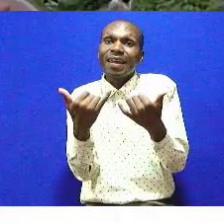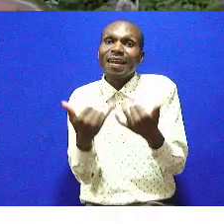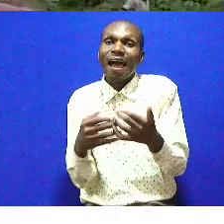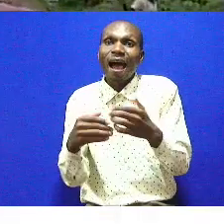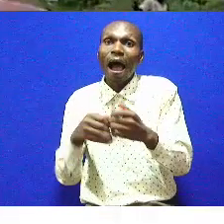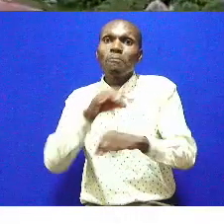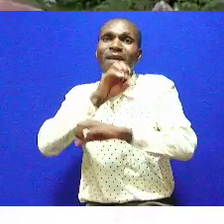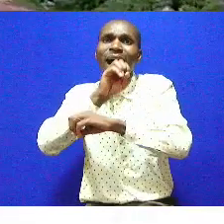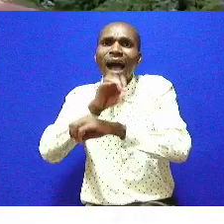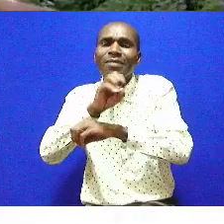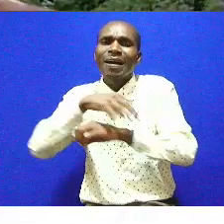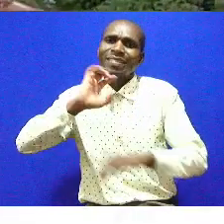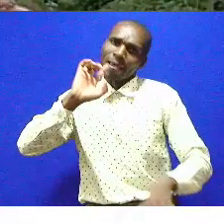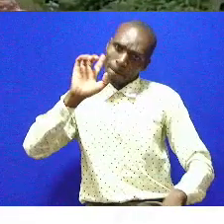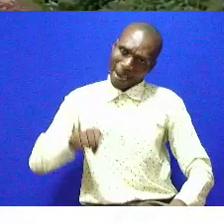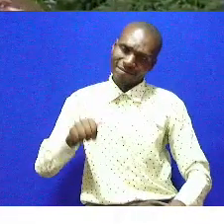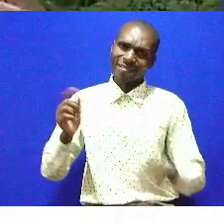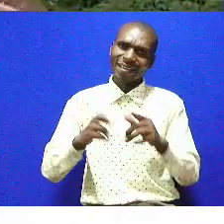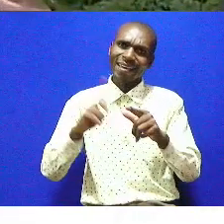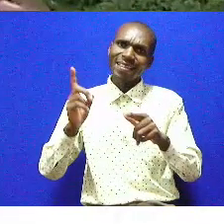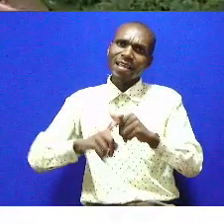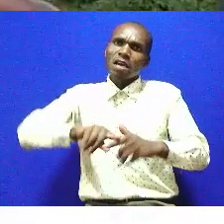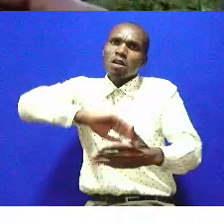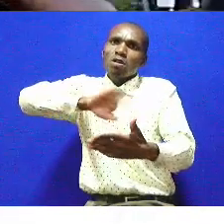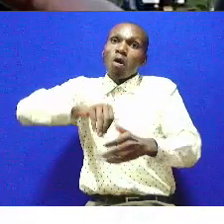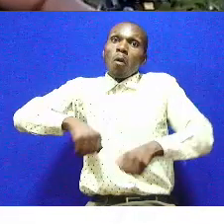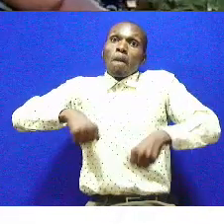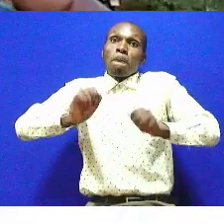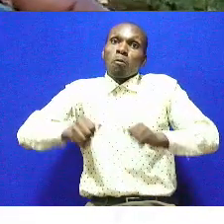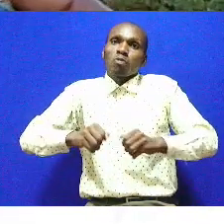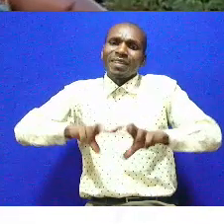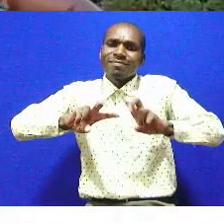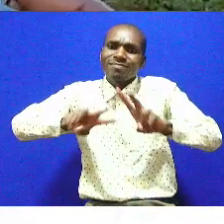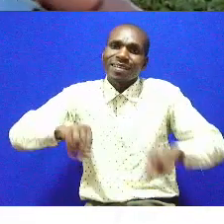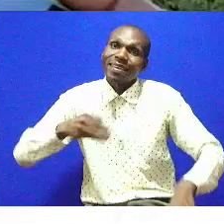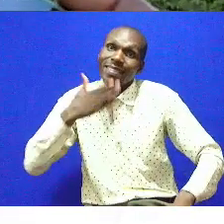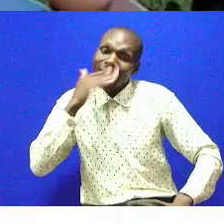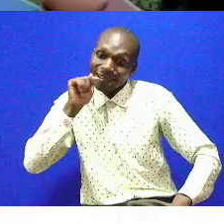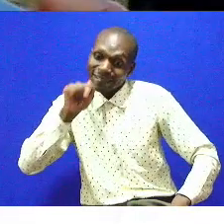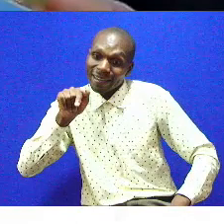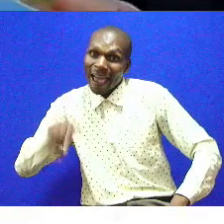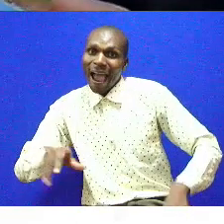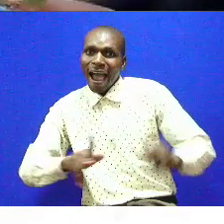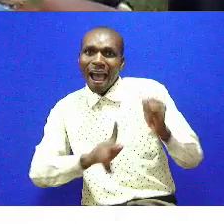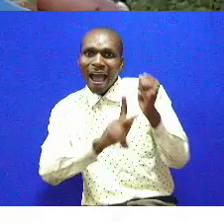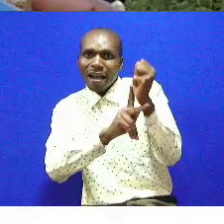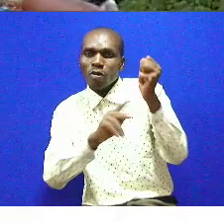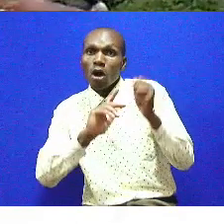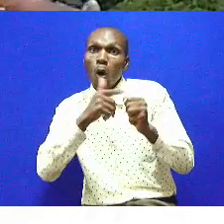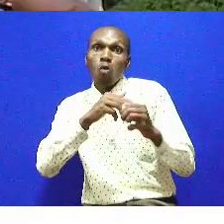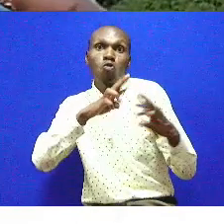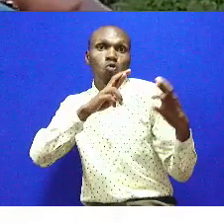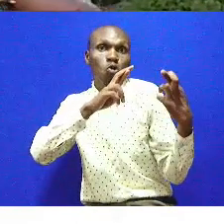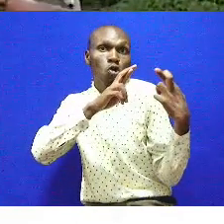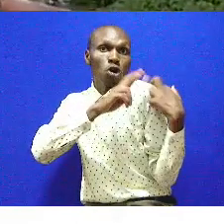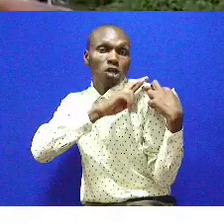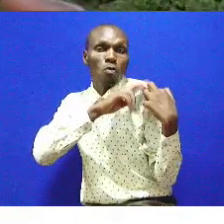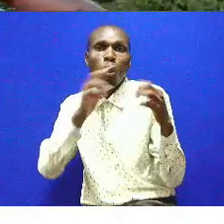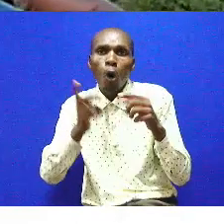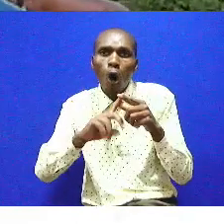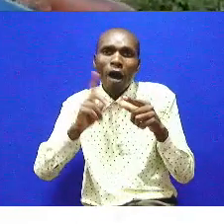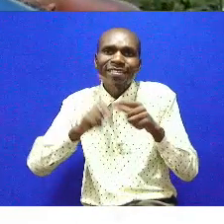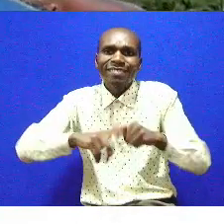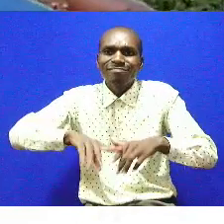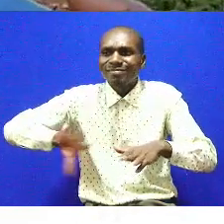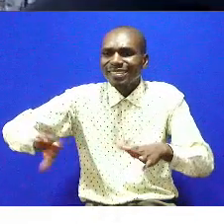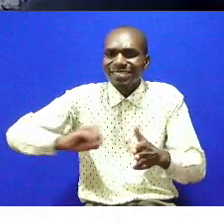moto they must by all means get a solution aigase keroka ntubwate bari batenete